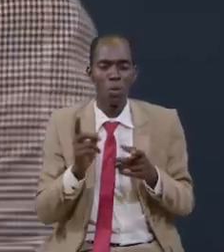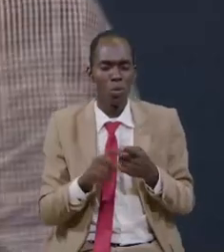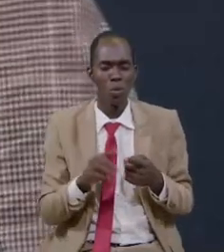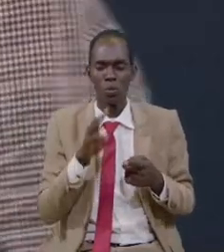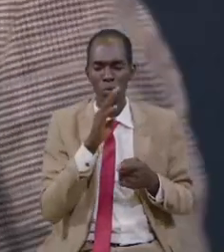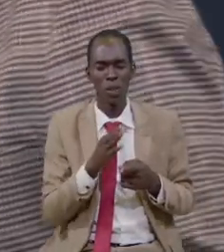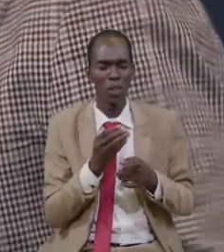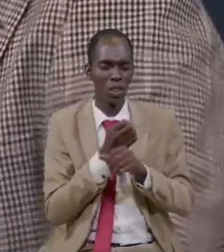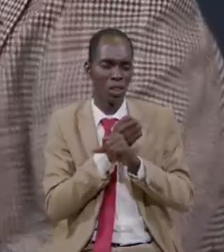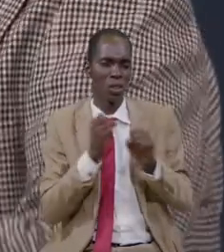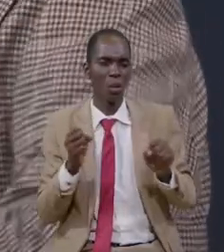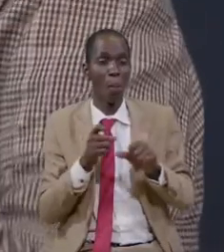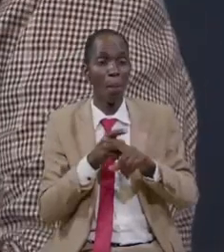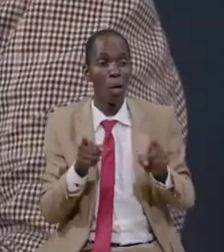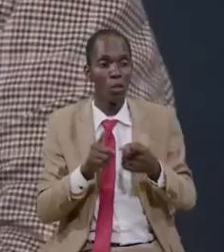vérité.